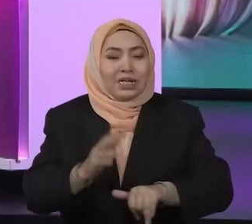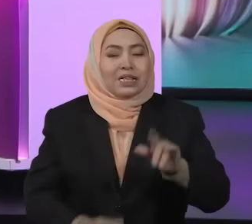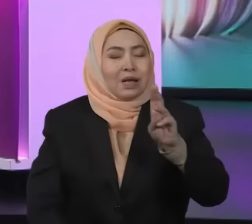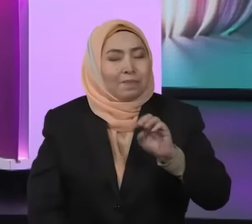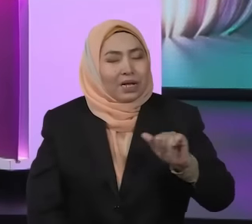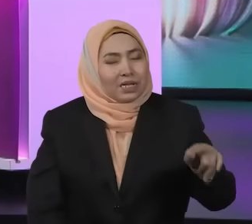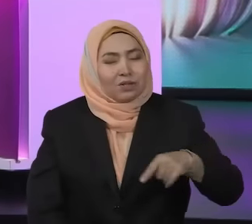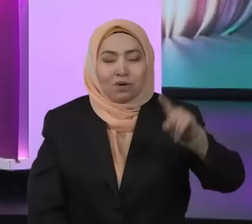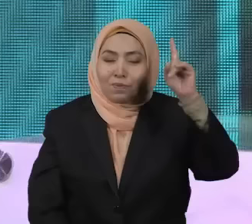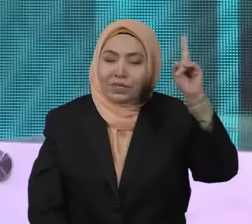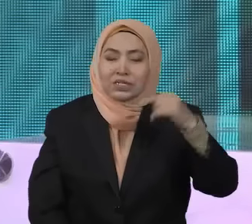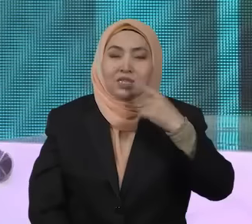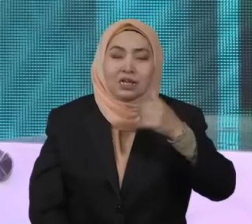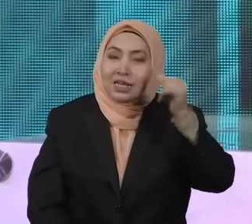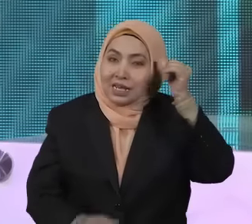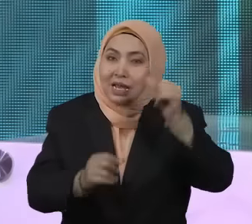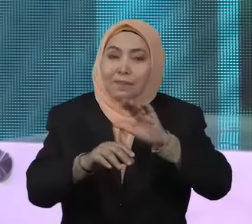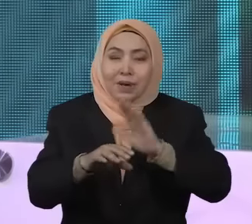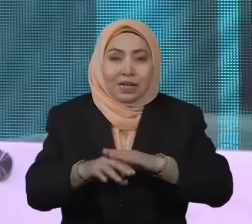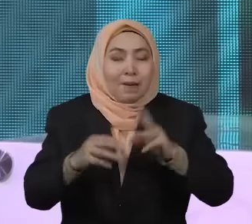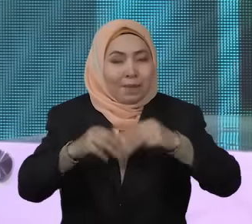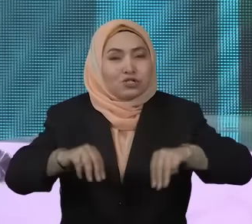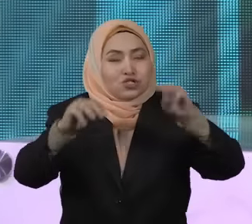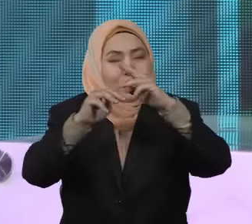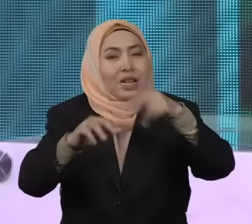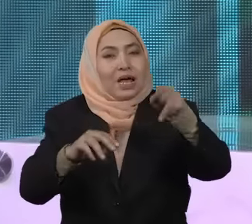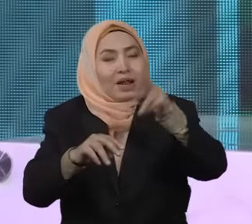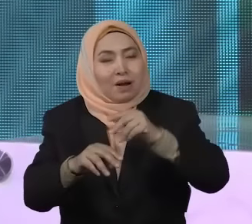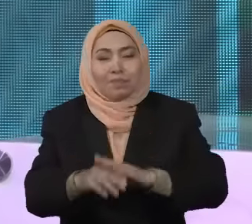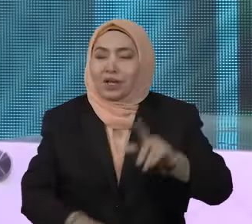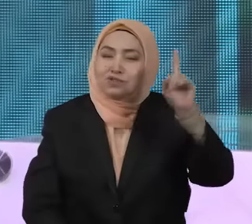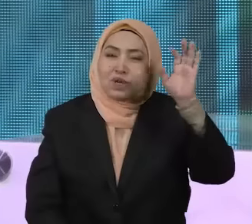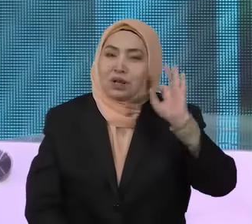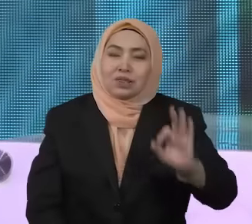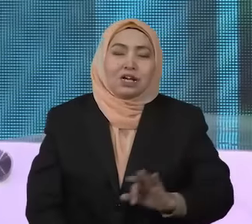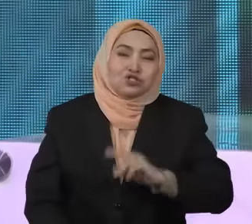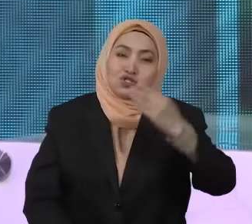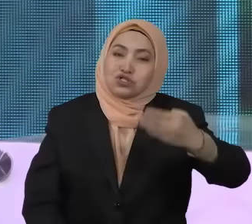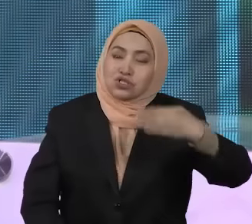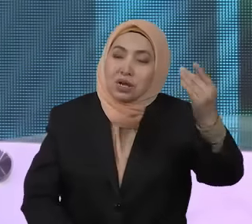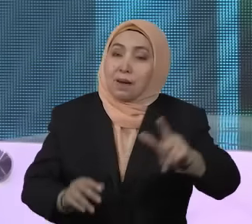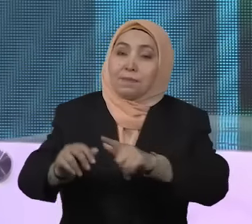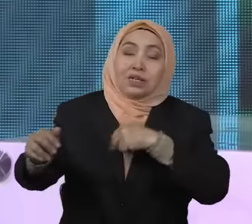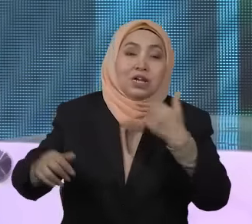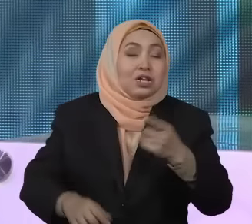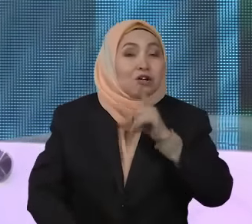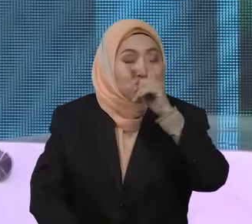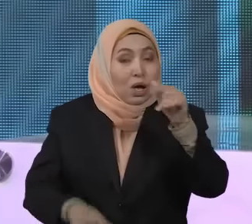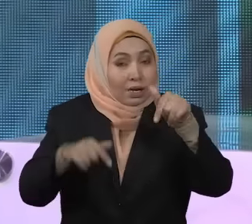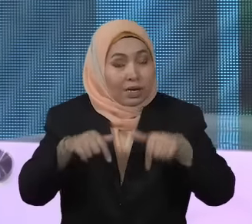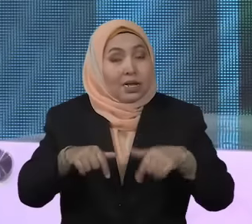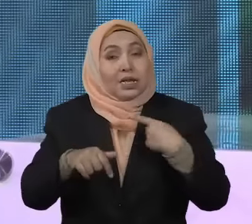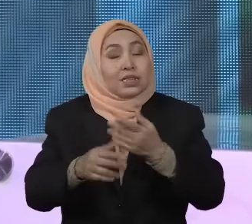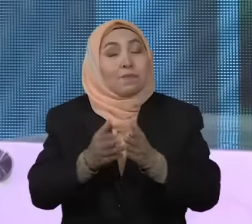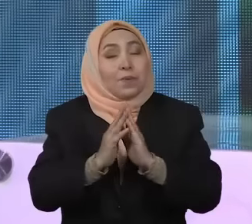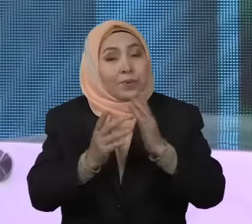ya'muru masajidallah itu teringat kepada Masjidil Haram. Ya, subhanallah. Satu sejarah panjang. Dan sudah tentunya pada hari ini